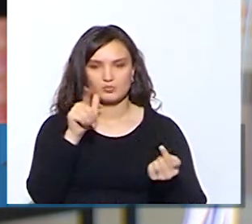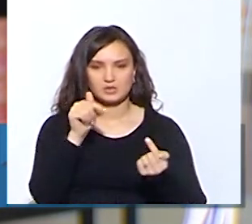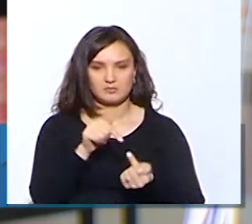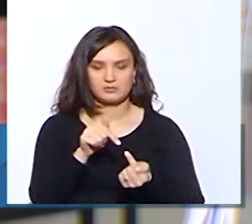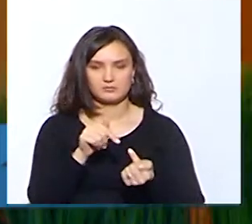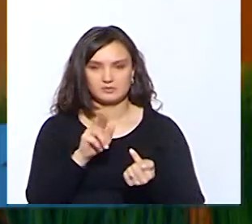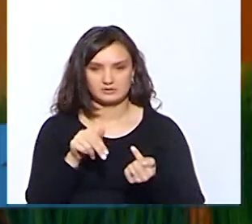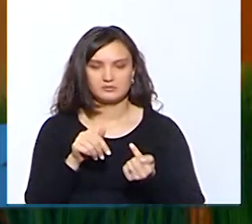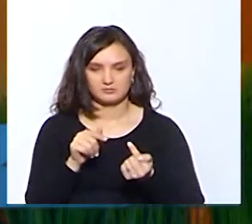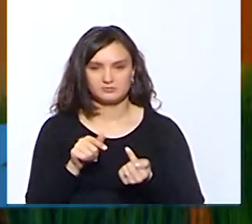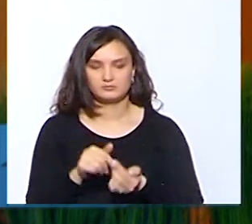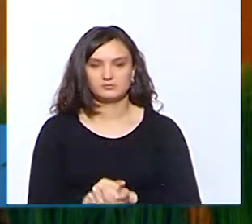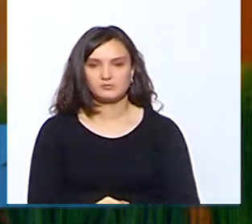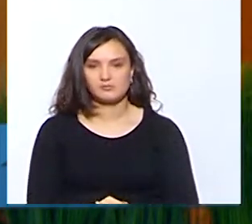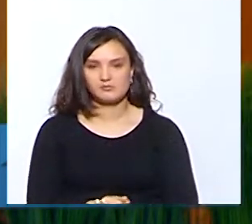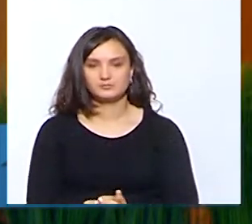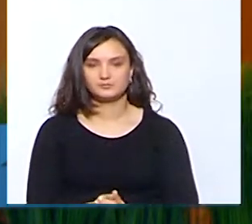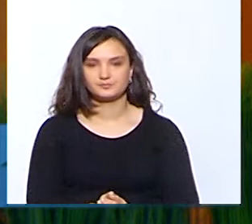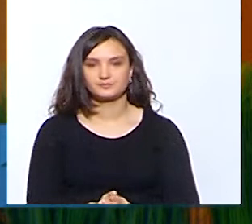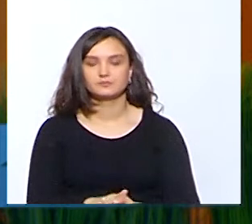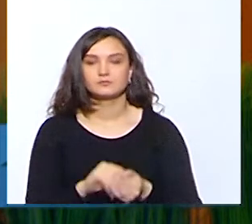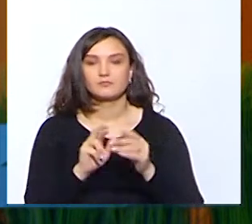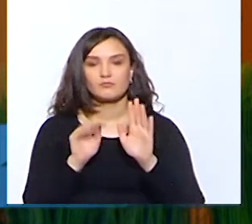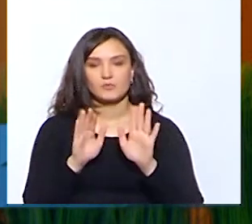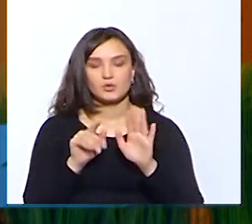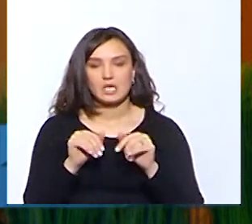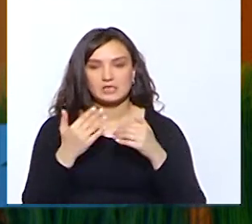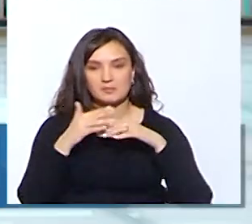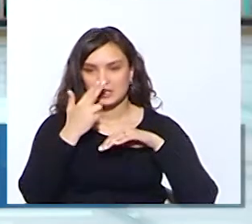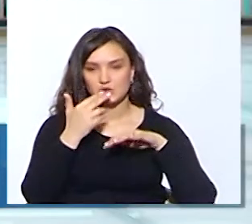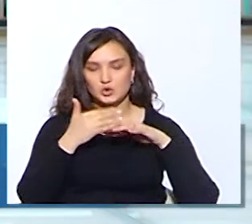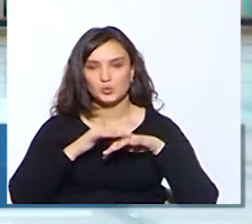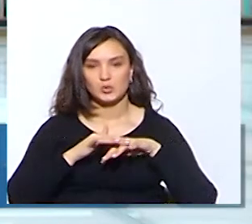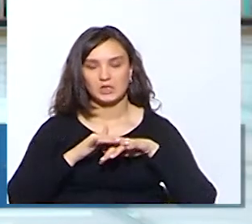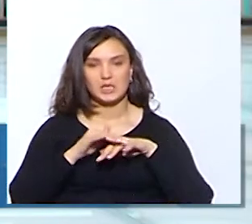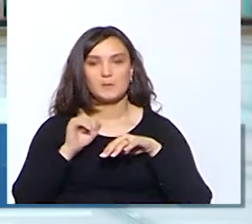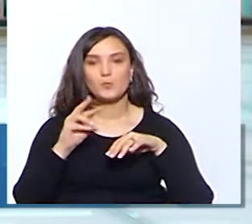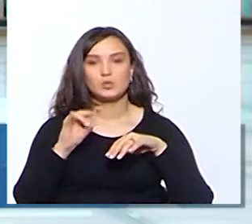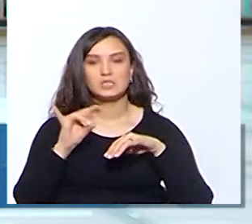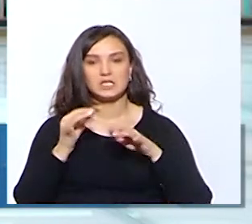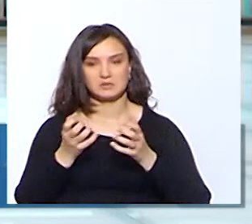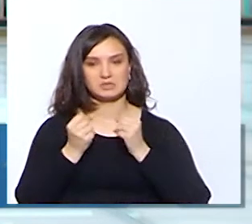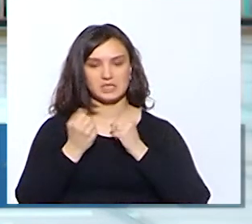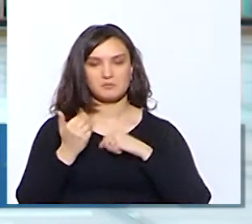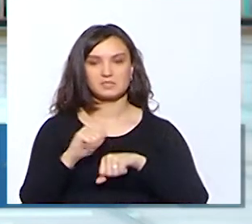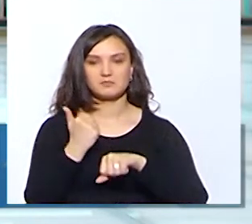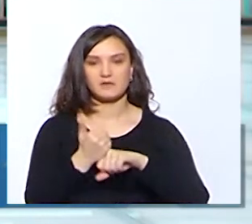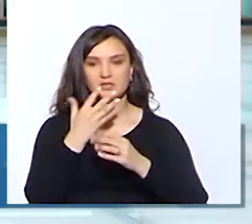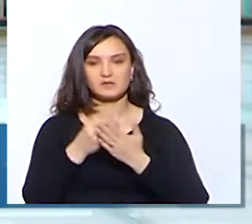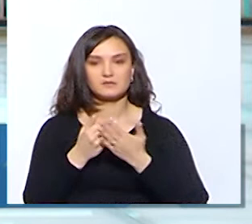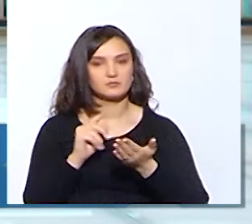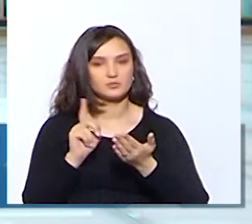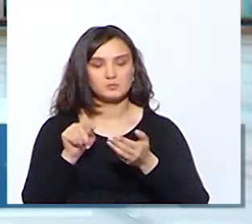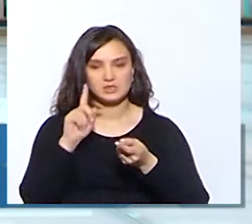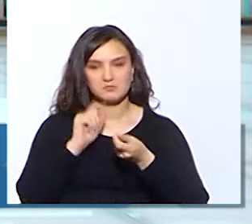მორგებული, ნუ მეტნაკლებად ყველაფერზე. ხოლო ადაპტაციური იმუნიტეტი არის შეძენილი იმუნიტეტი, მას მისი მთავარი თვისება გახლავთ,